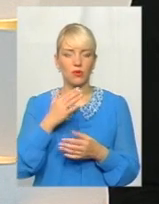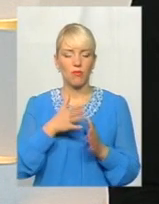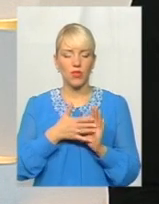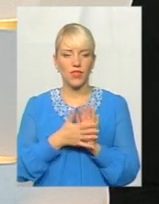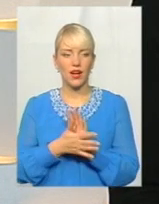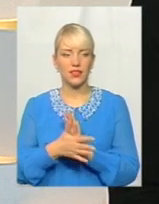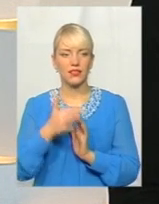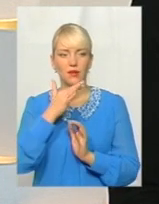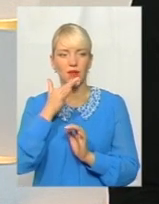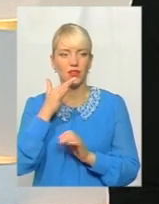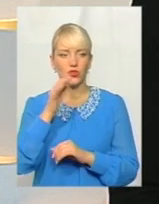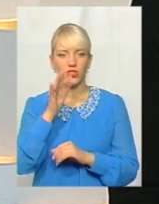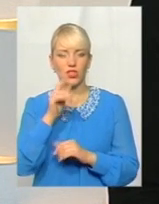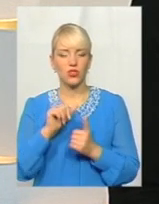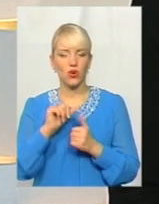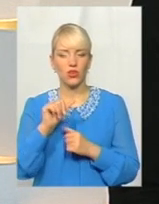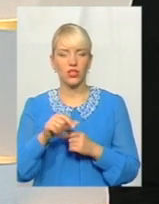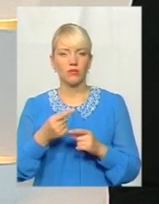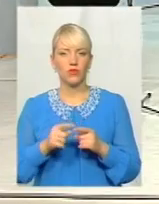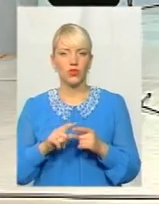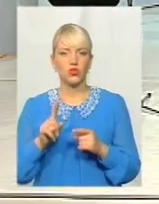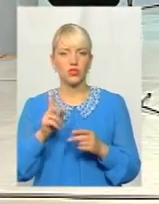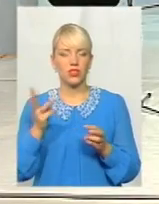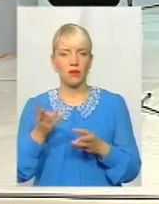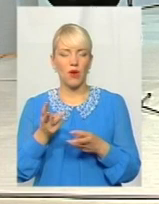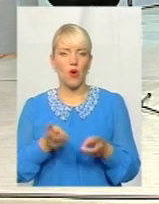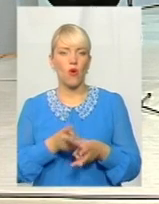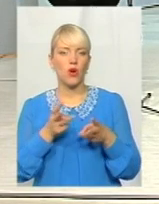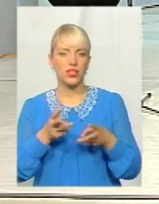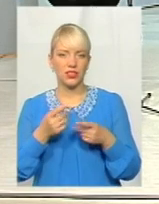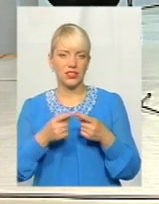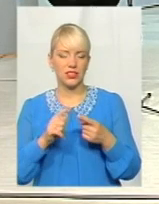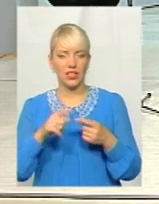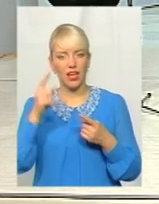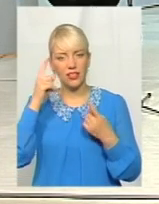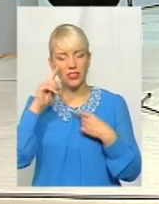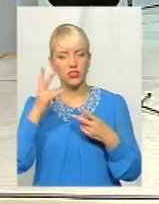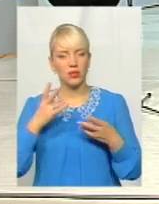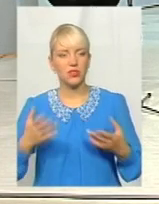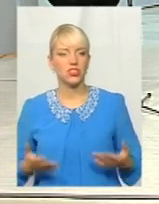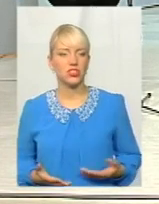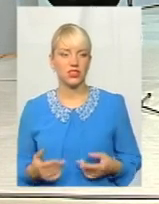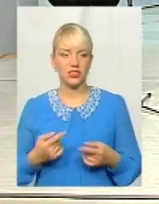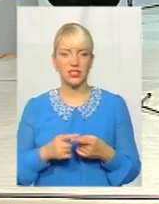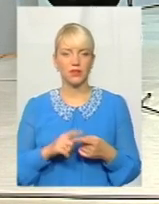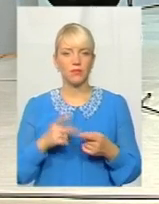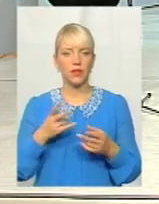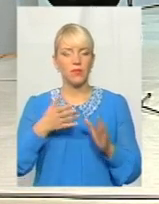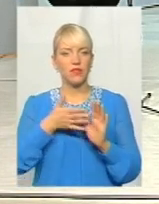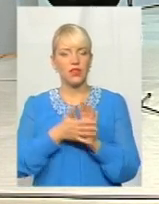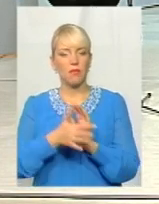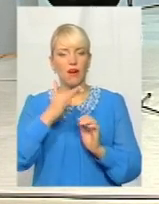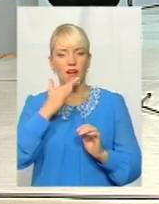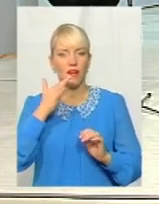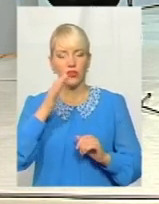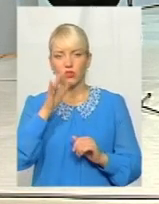часу. Окрім того, що треба горіти цією ідеєю, жити цим всім, на це ще треба витрачати чимало часу